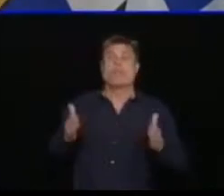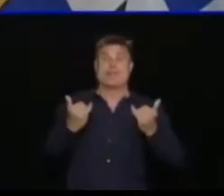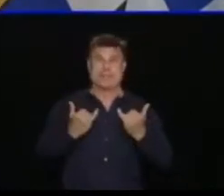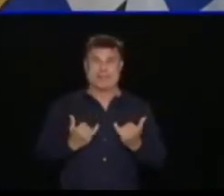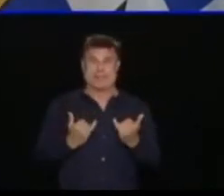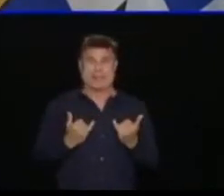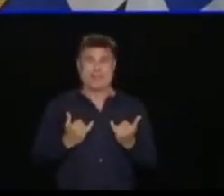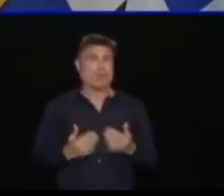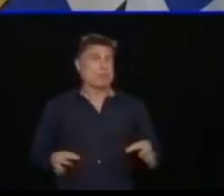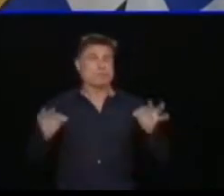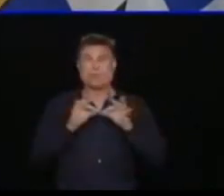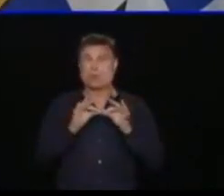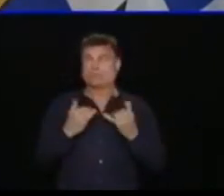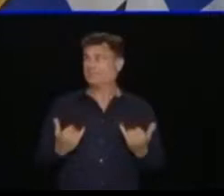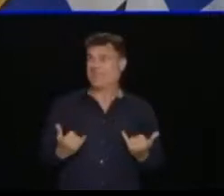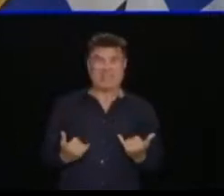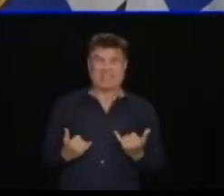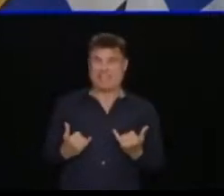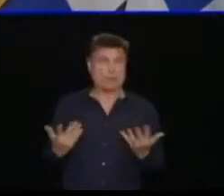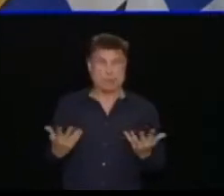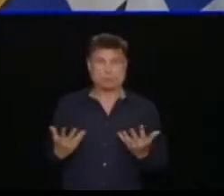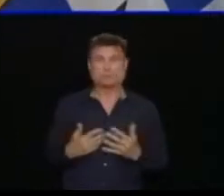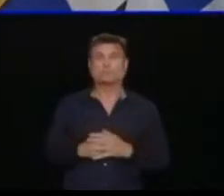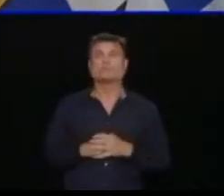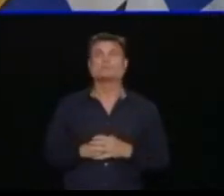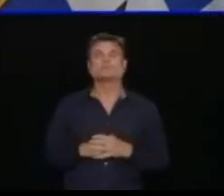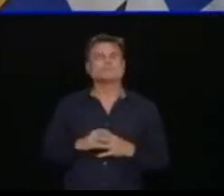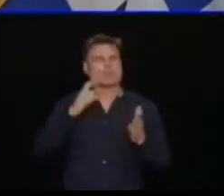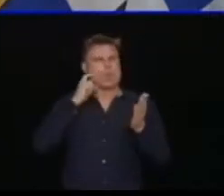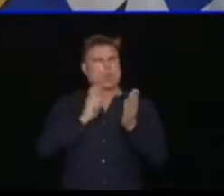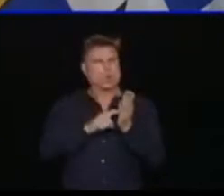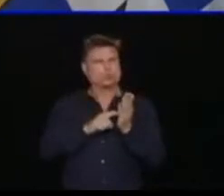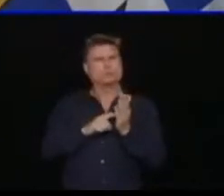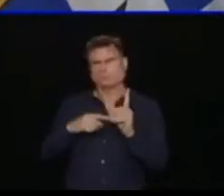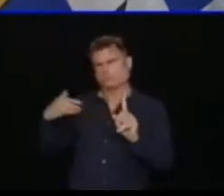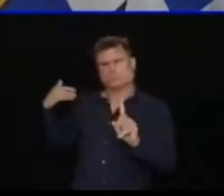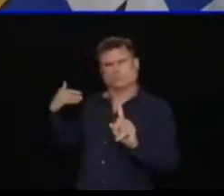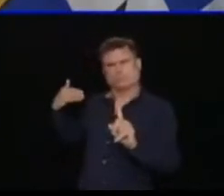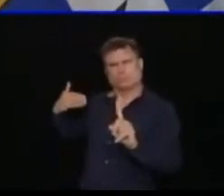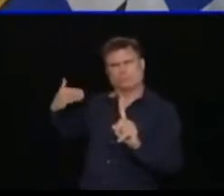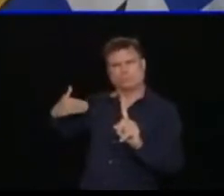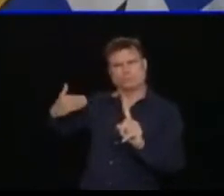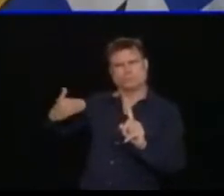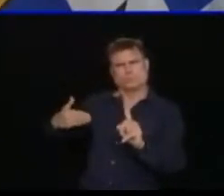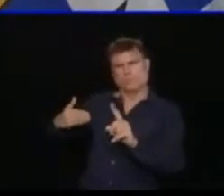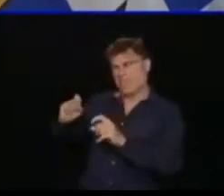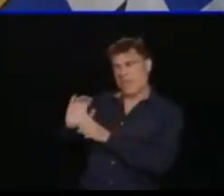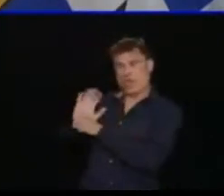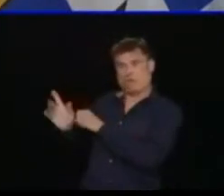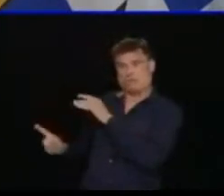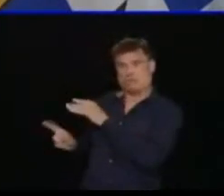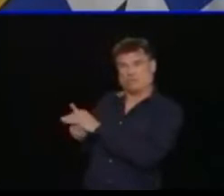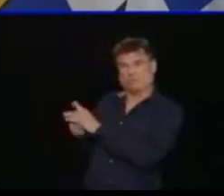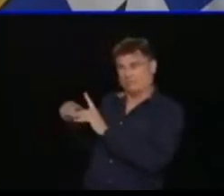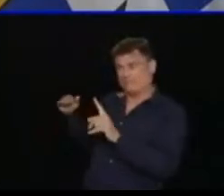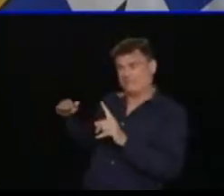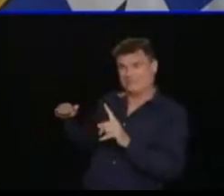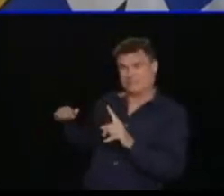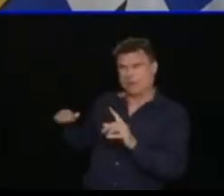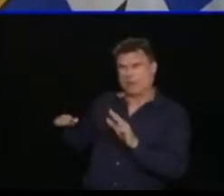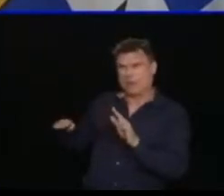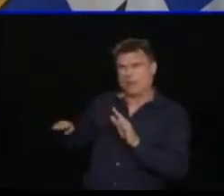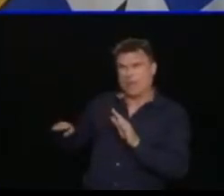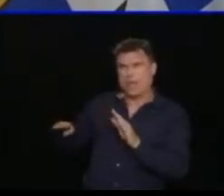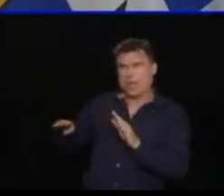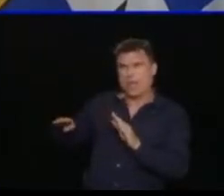是最关键的时候，我们的转折点。 In our infection rate, our reproduction rate. 所以，如